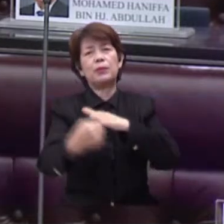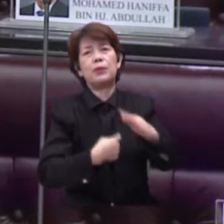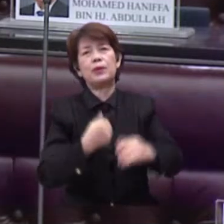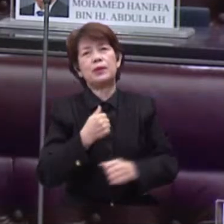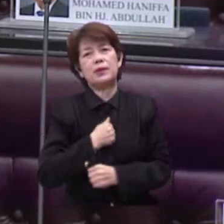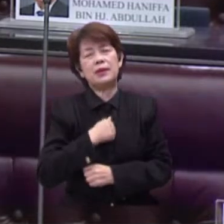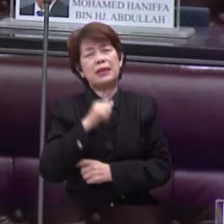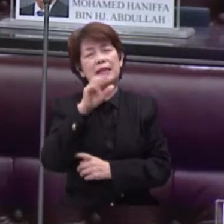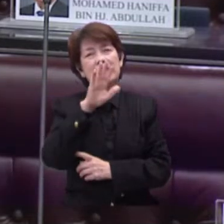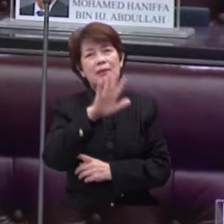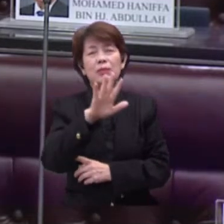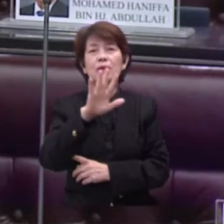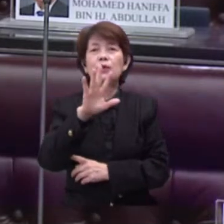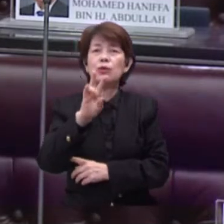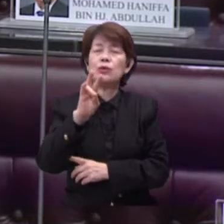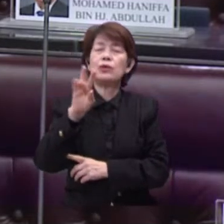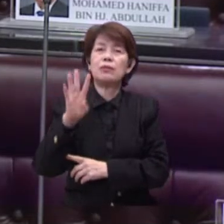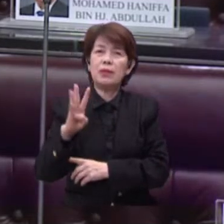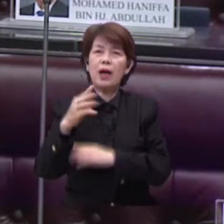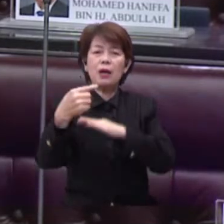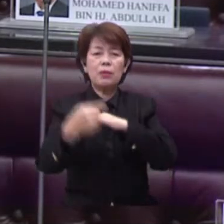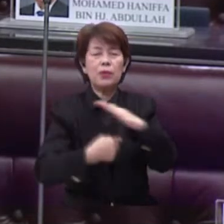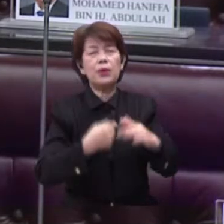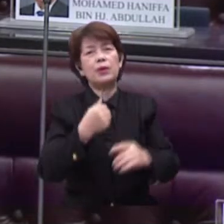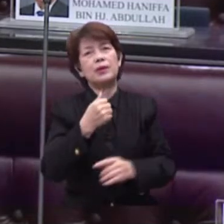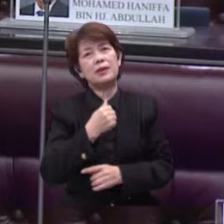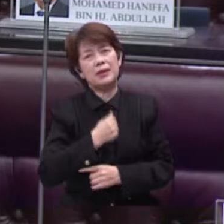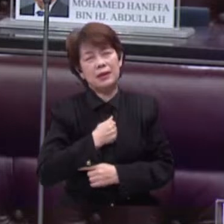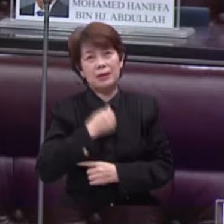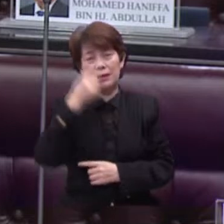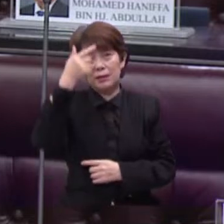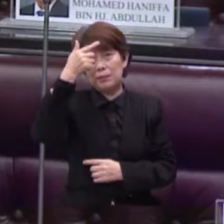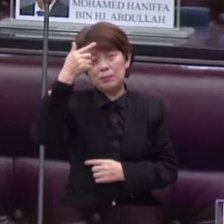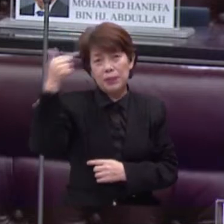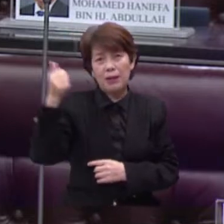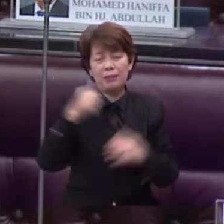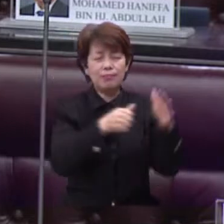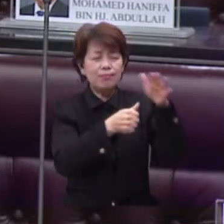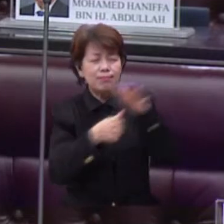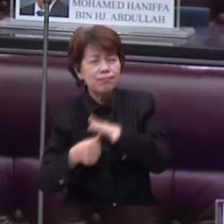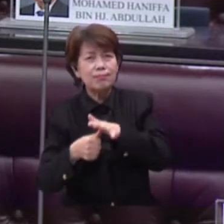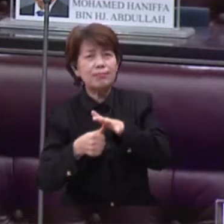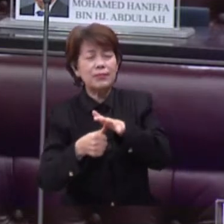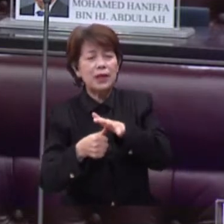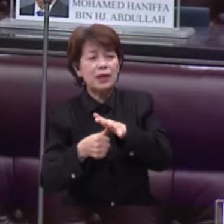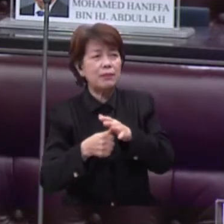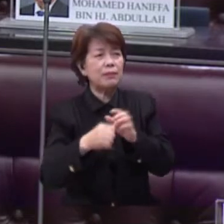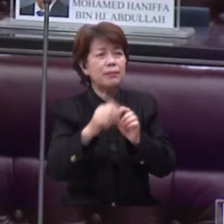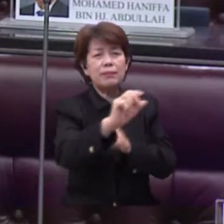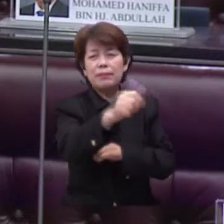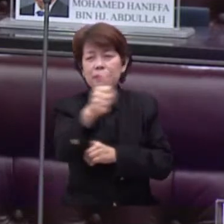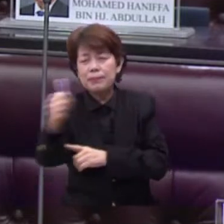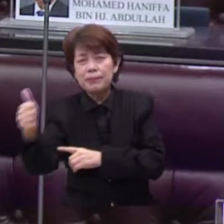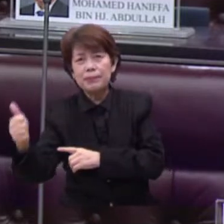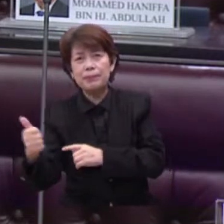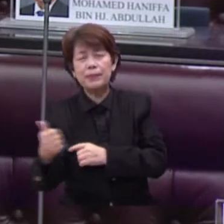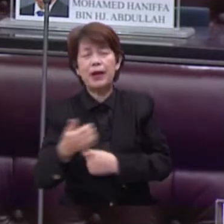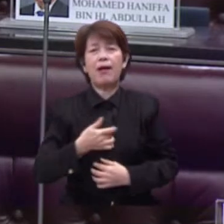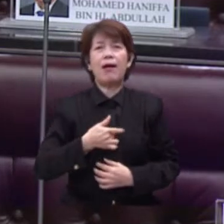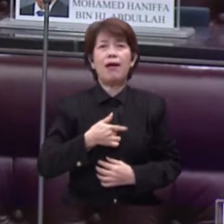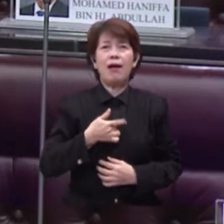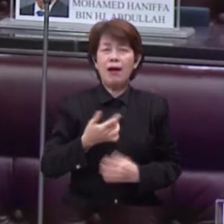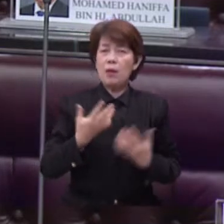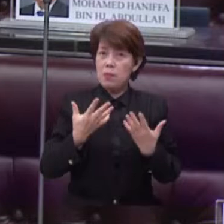574 bunuh diri ini biasanya disebabkan oleh tekanan dihadapi oleh mangsa hingga mereka merasakan